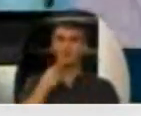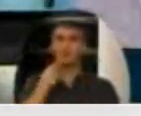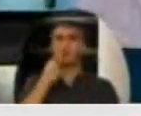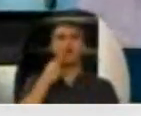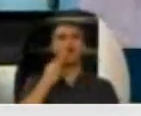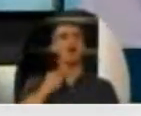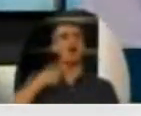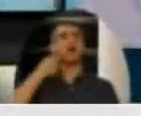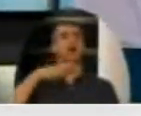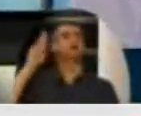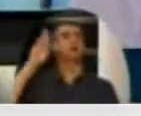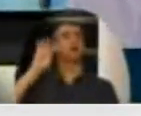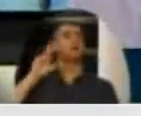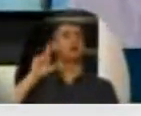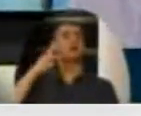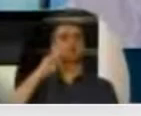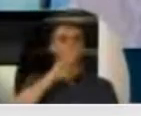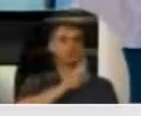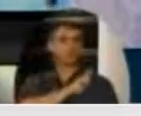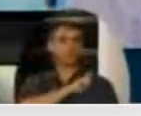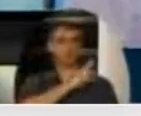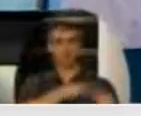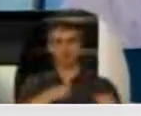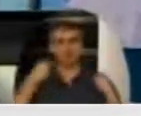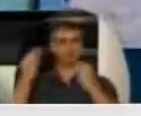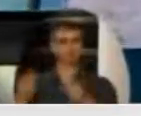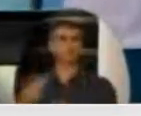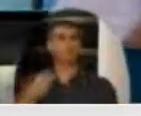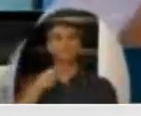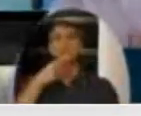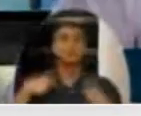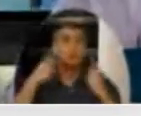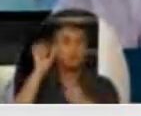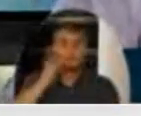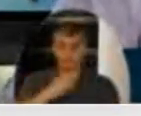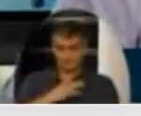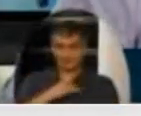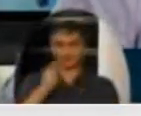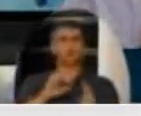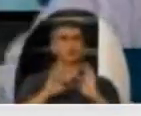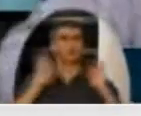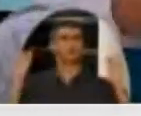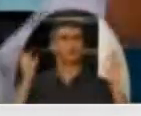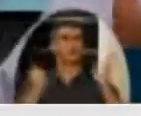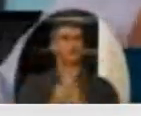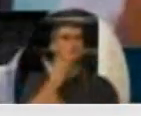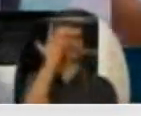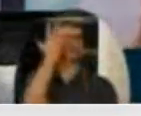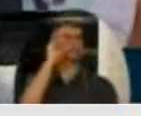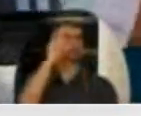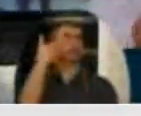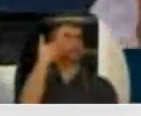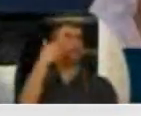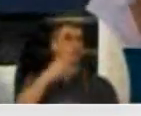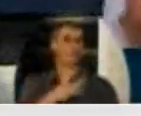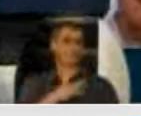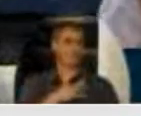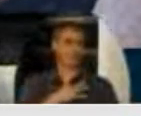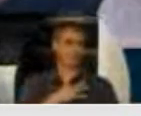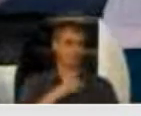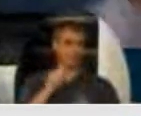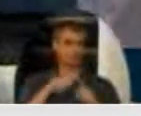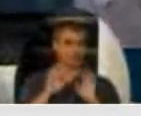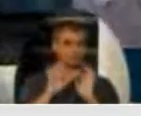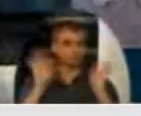בלפור. יום הצהרת בלפור. כן. ויום הצהרת בלפור מבחינת הפלסטינים, מבחינתנו זה תחילתה של התקומה המדינית, הדרך,